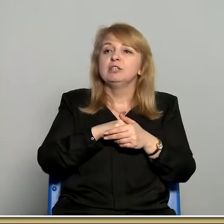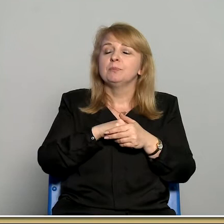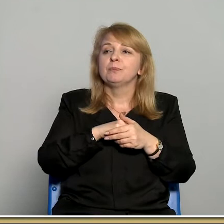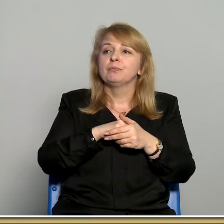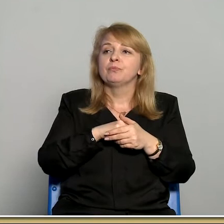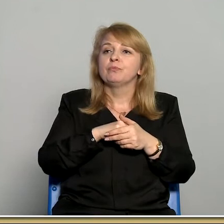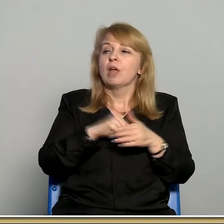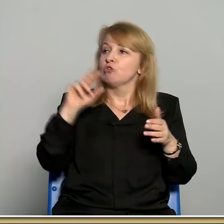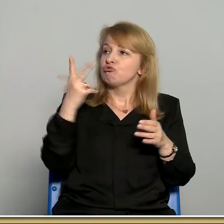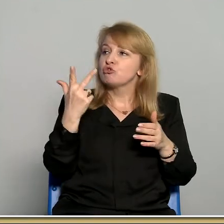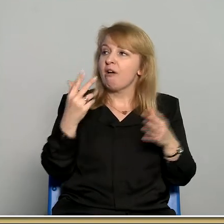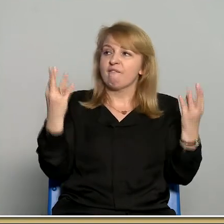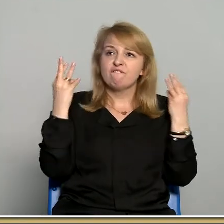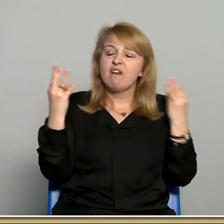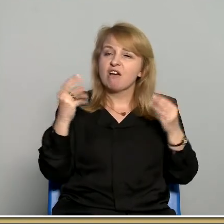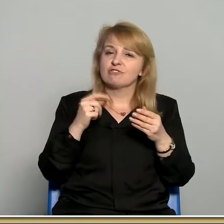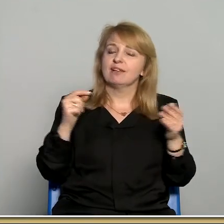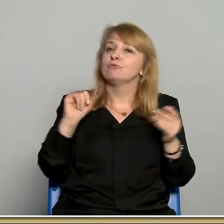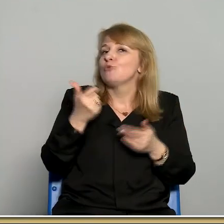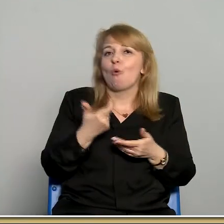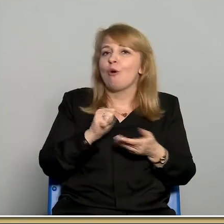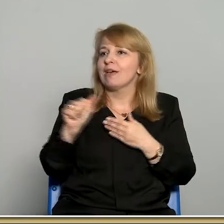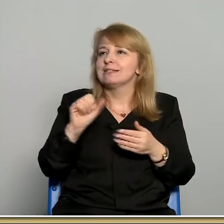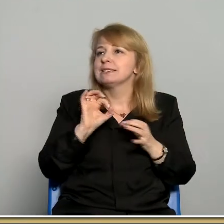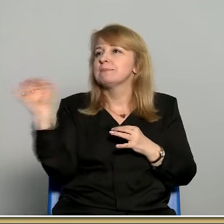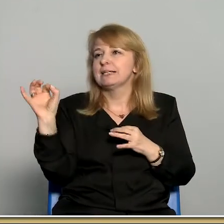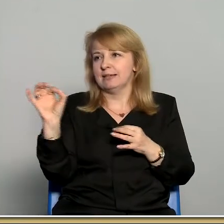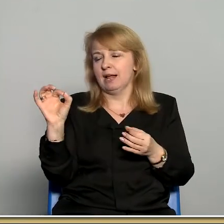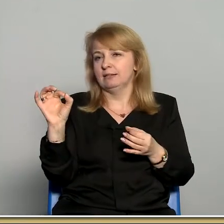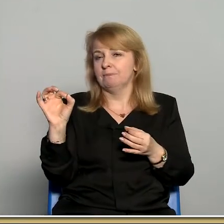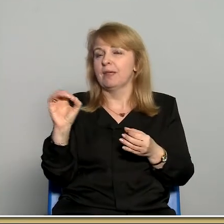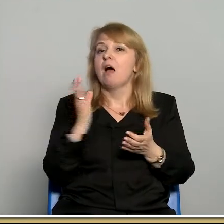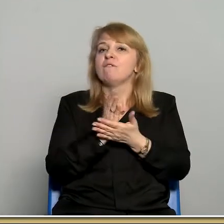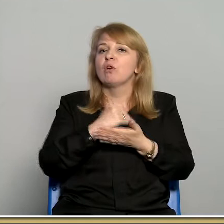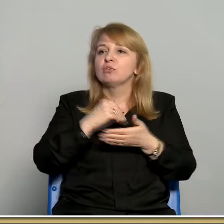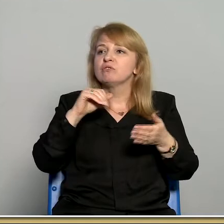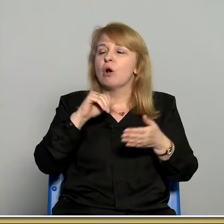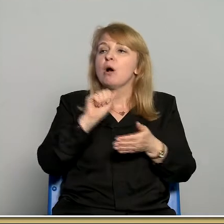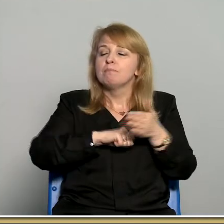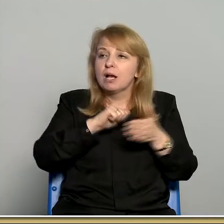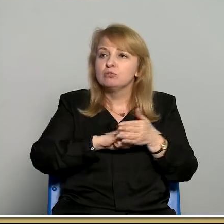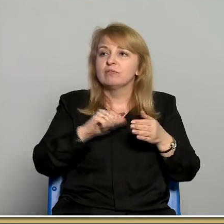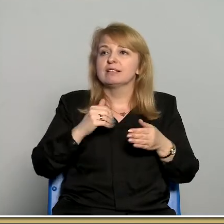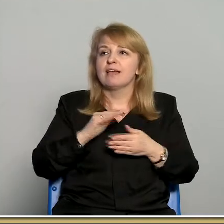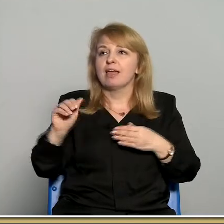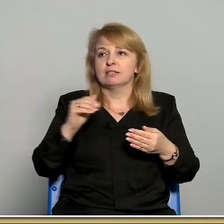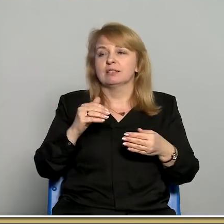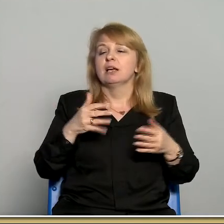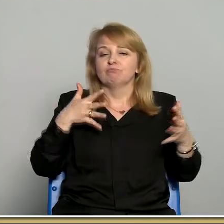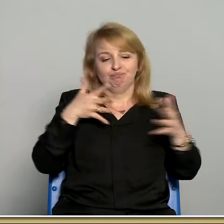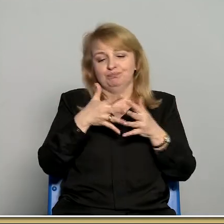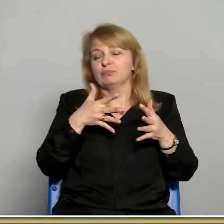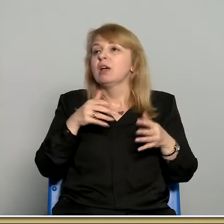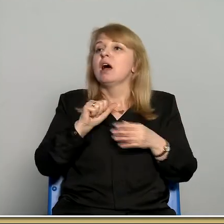się, trzy najważniejsze cechy charakterystyczne, czyli województwo mazowieckie w przekroju na produkt